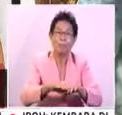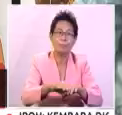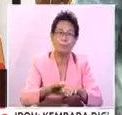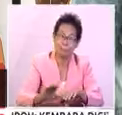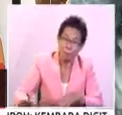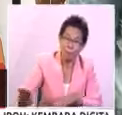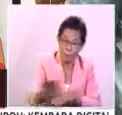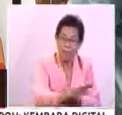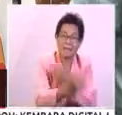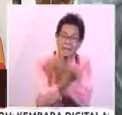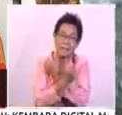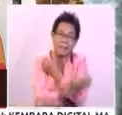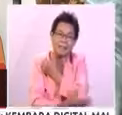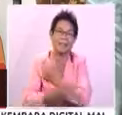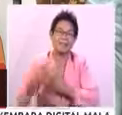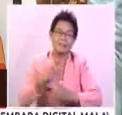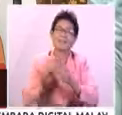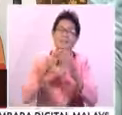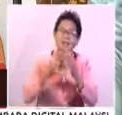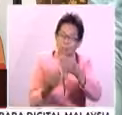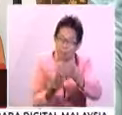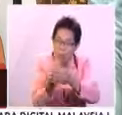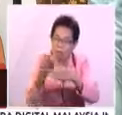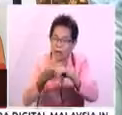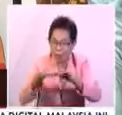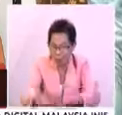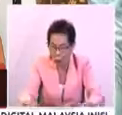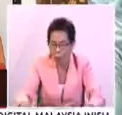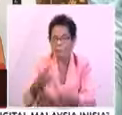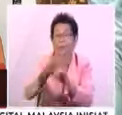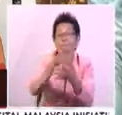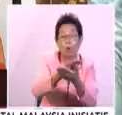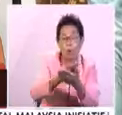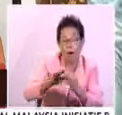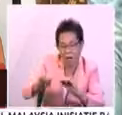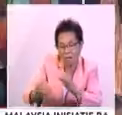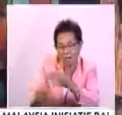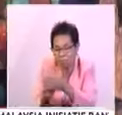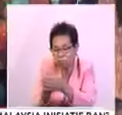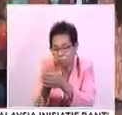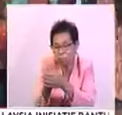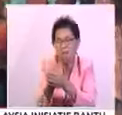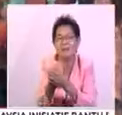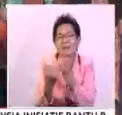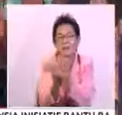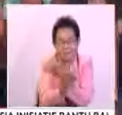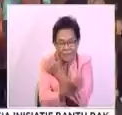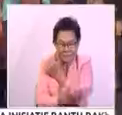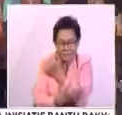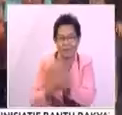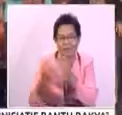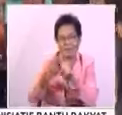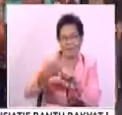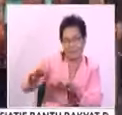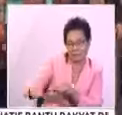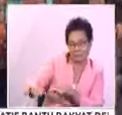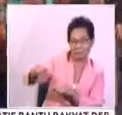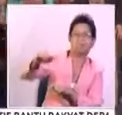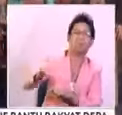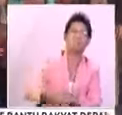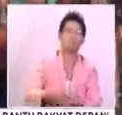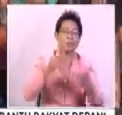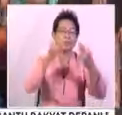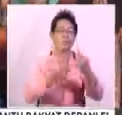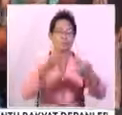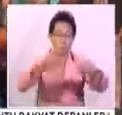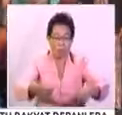semangat patriotisme ini dari awal, daripada sekolah, menerusi cara yang kreatif. Beliau ditemui selepas